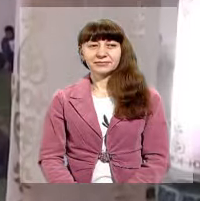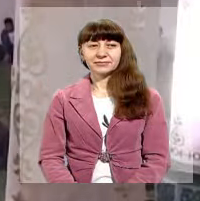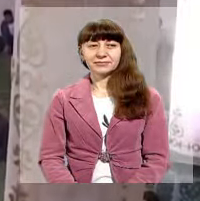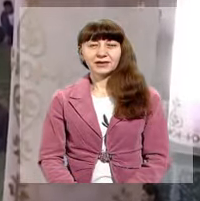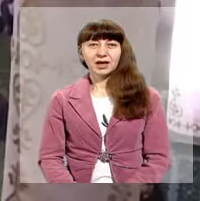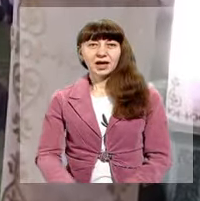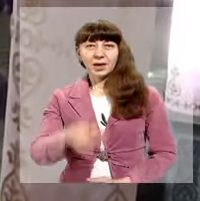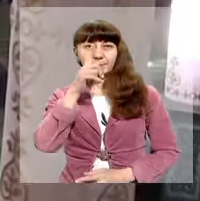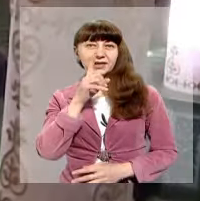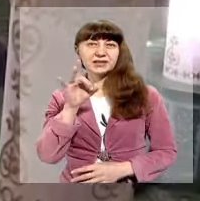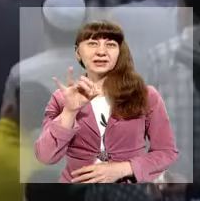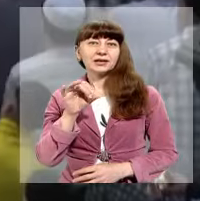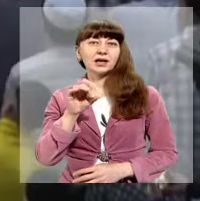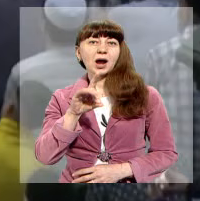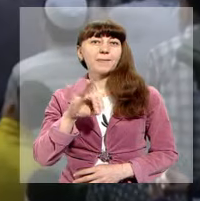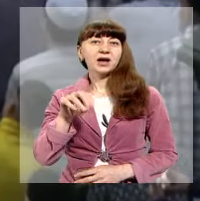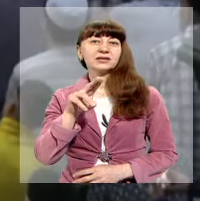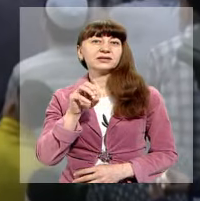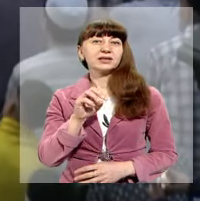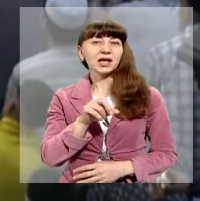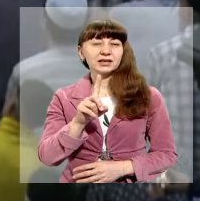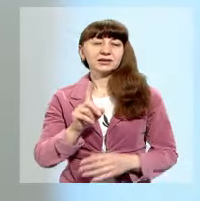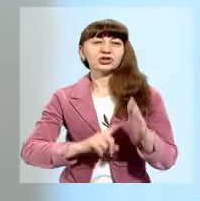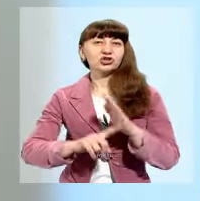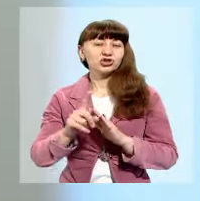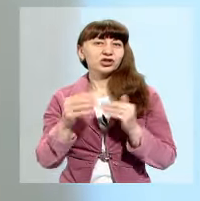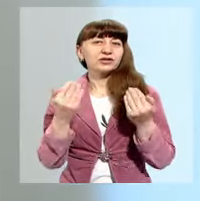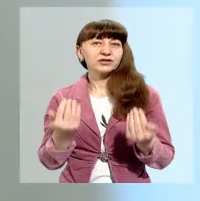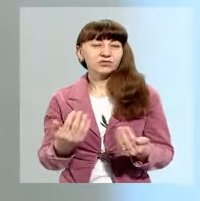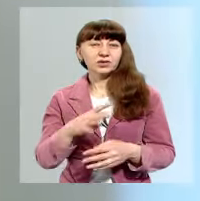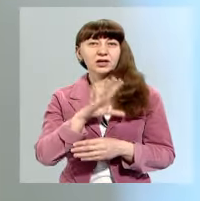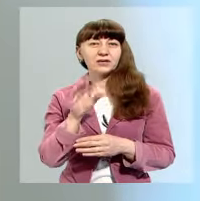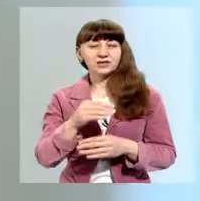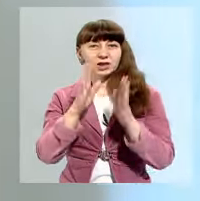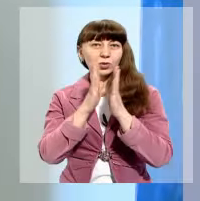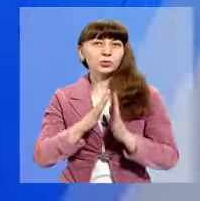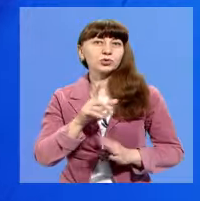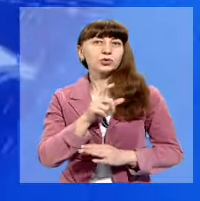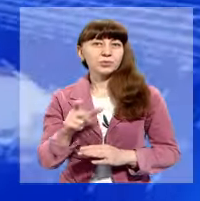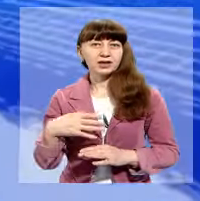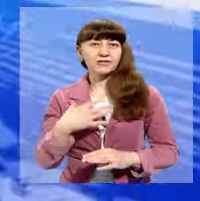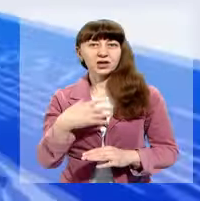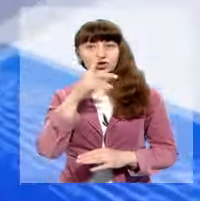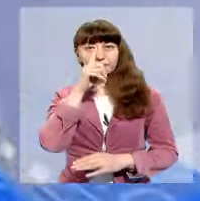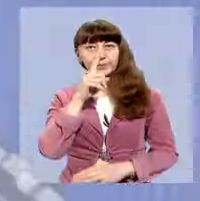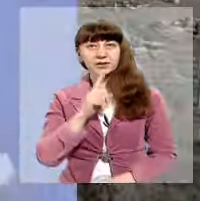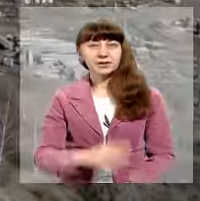Тәрбие мен тағылым айы. Бүгін барша мұсылмандар үшін қасиетті Рамазан айы басталды.